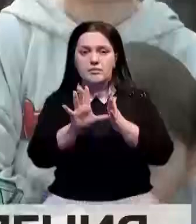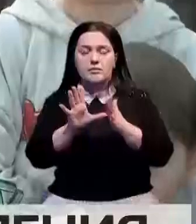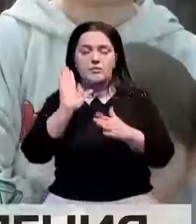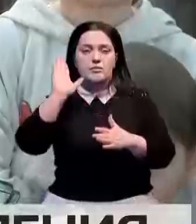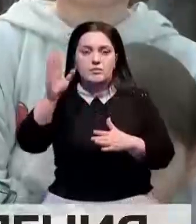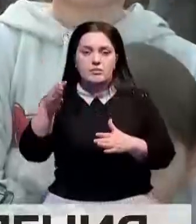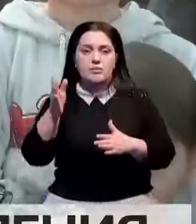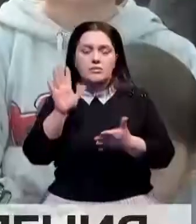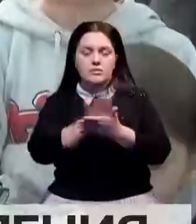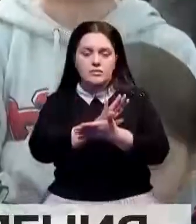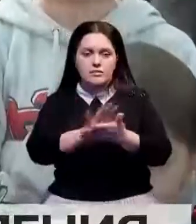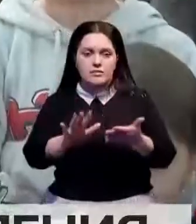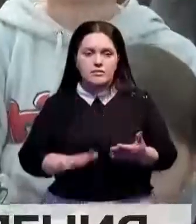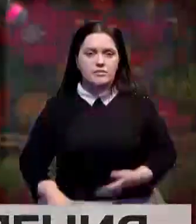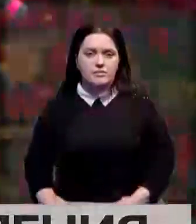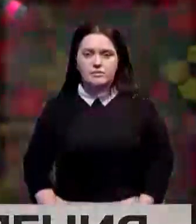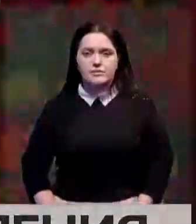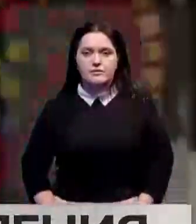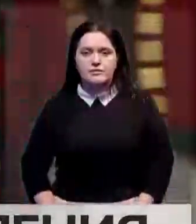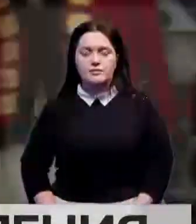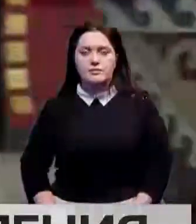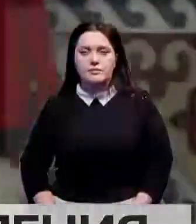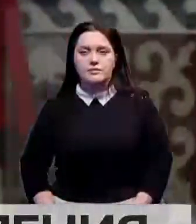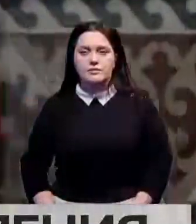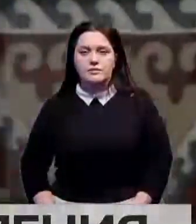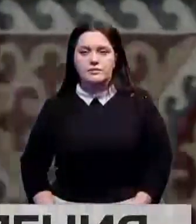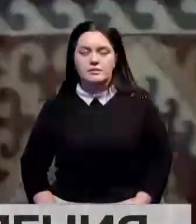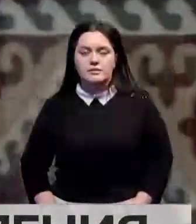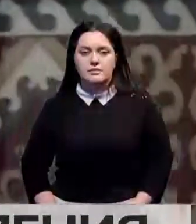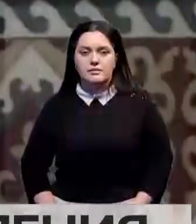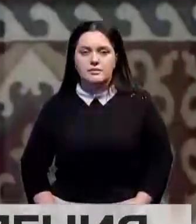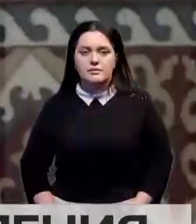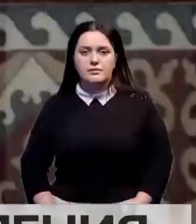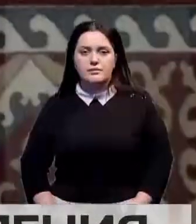будущего» для посетителей бесплатный. Гульдана Халиен, Марат Дихамбаев, Хабар 24.